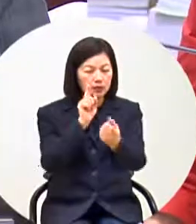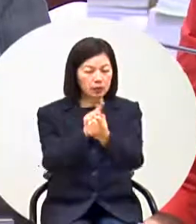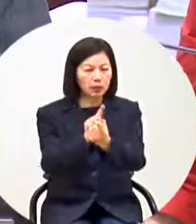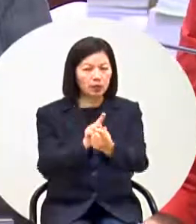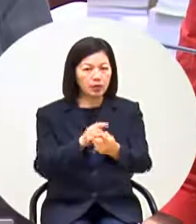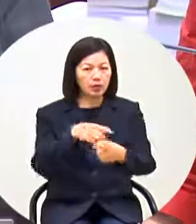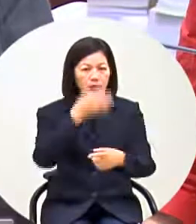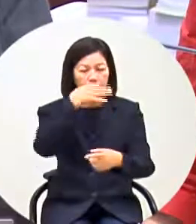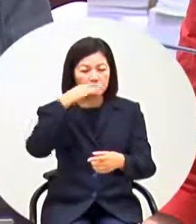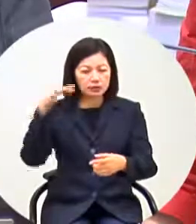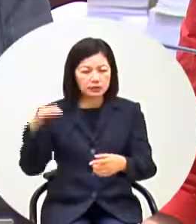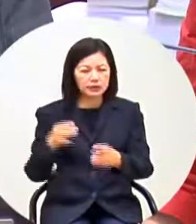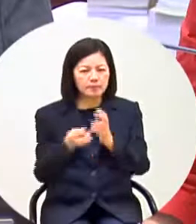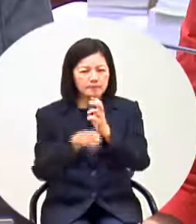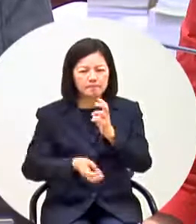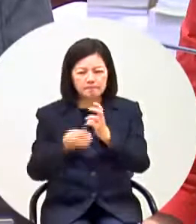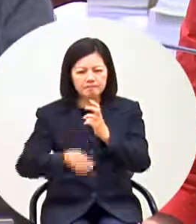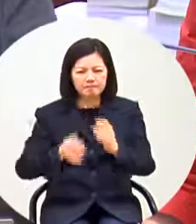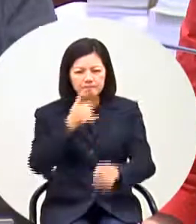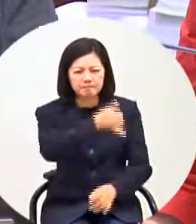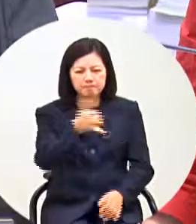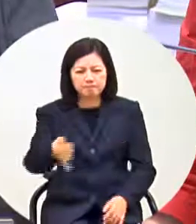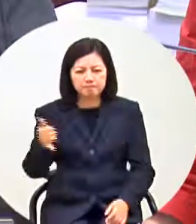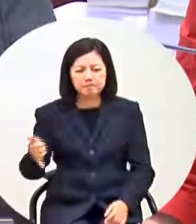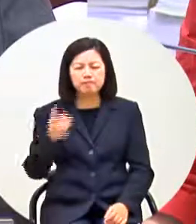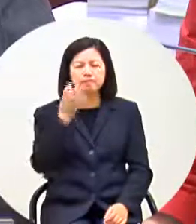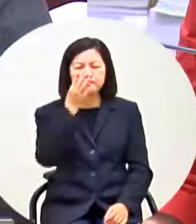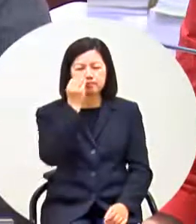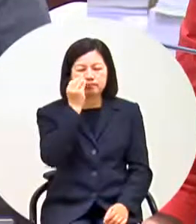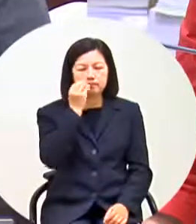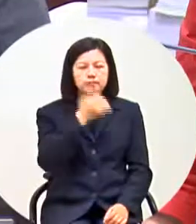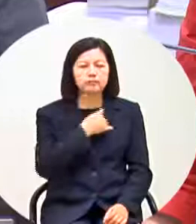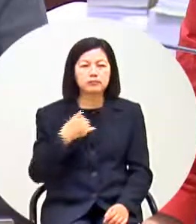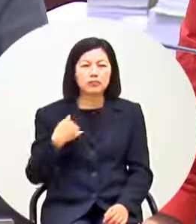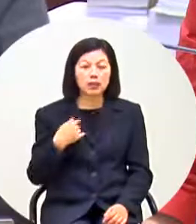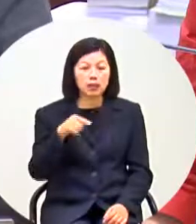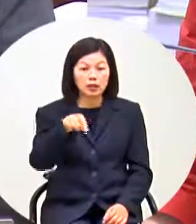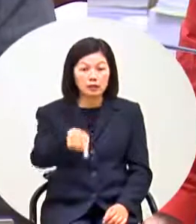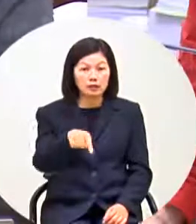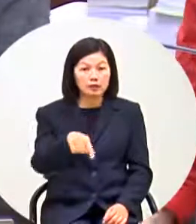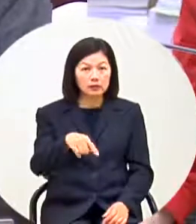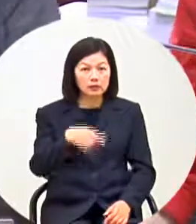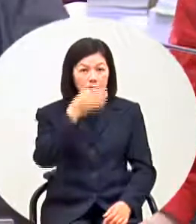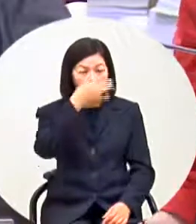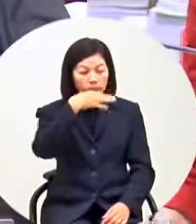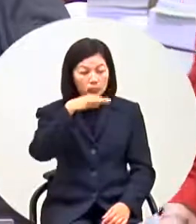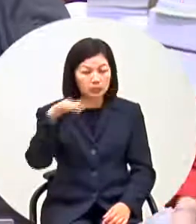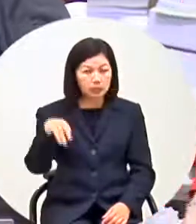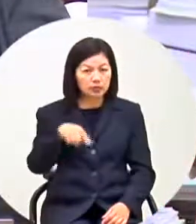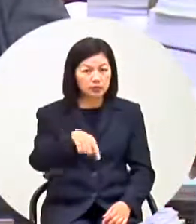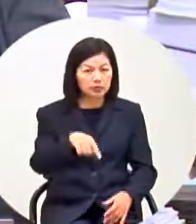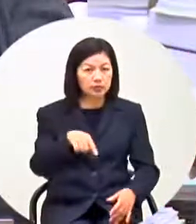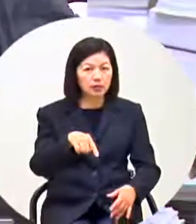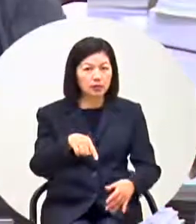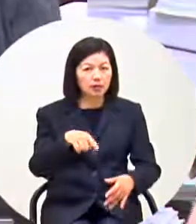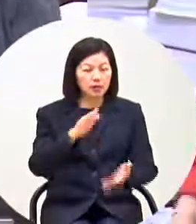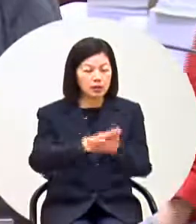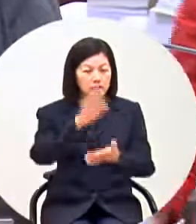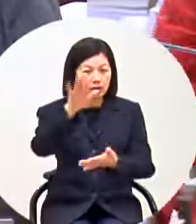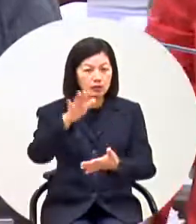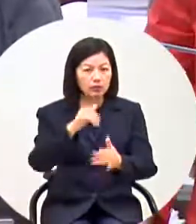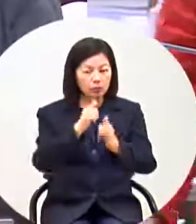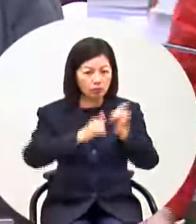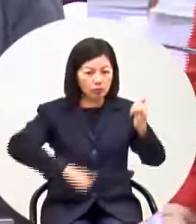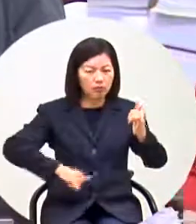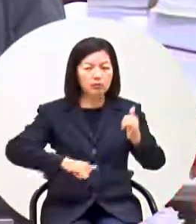尝。那我们认为，在凤山这个地方，未来哦有很多历史的景点。那我也